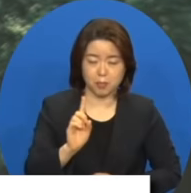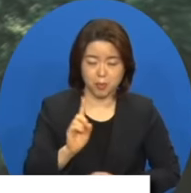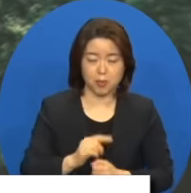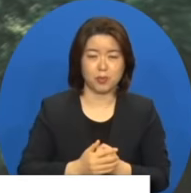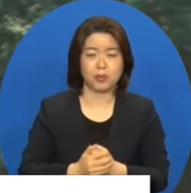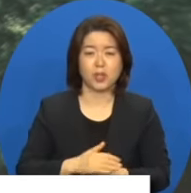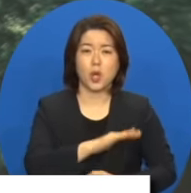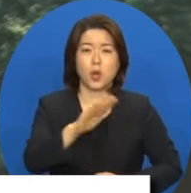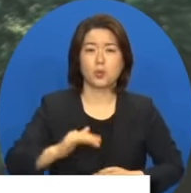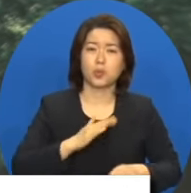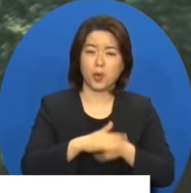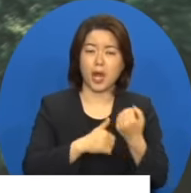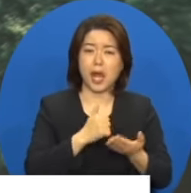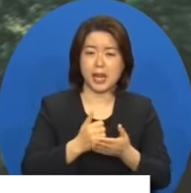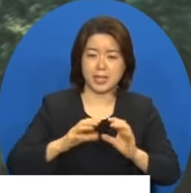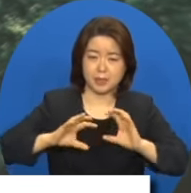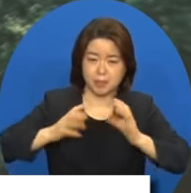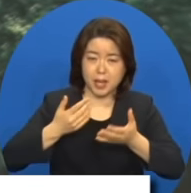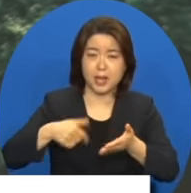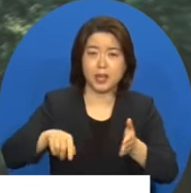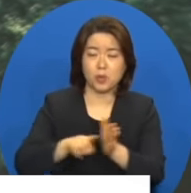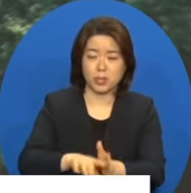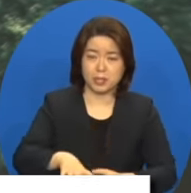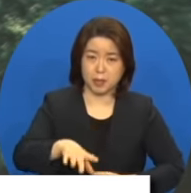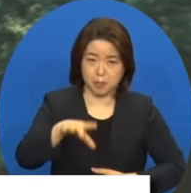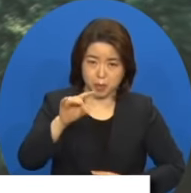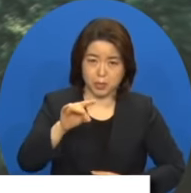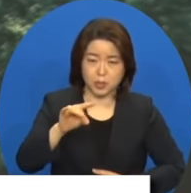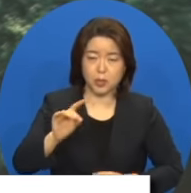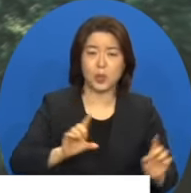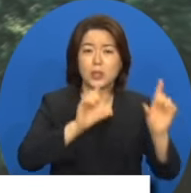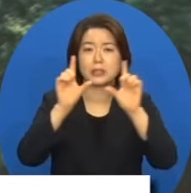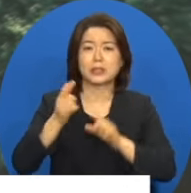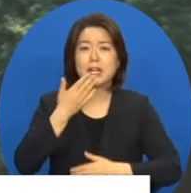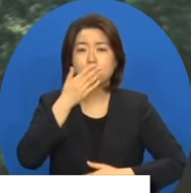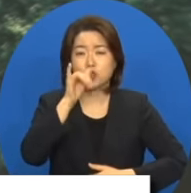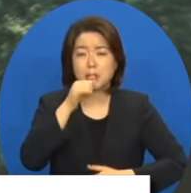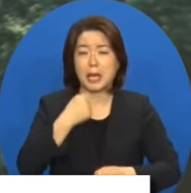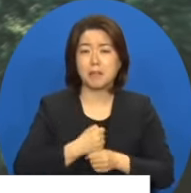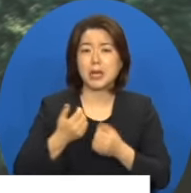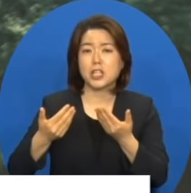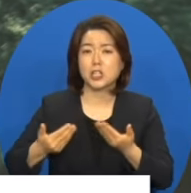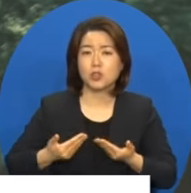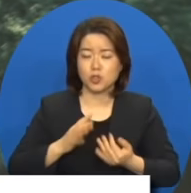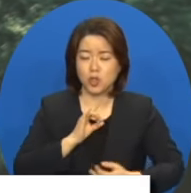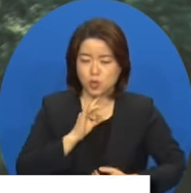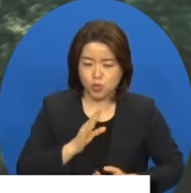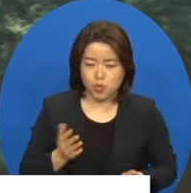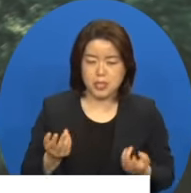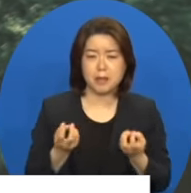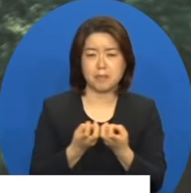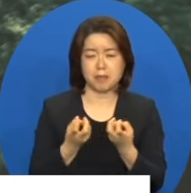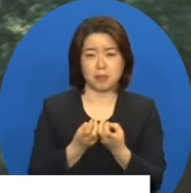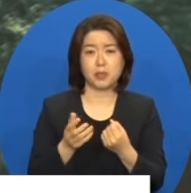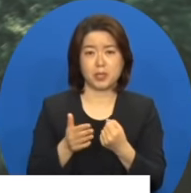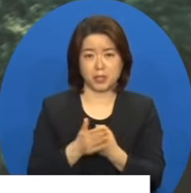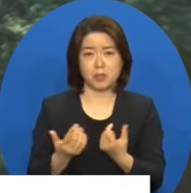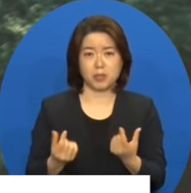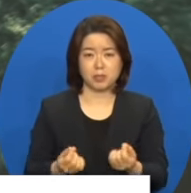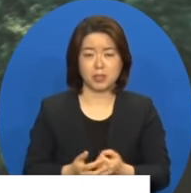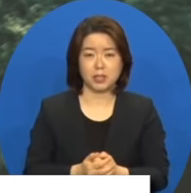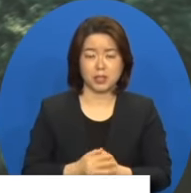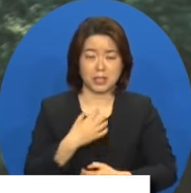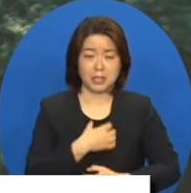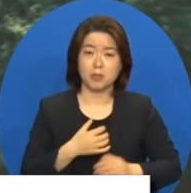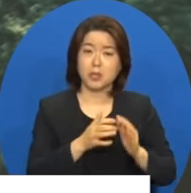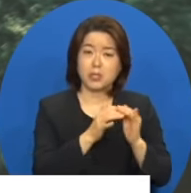우리가 하나님의 나라를 위해서 먼저 살 수 있게 하는 유일한 길이기 때문에 그렇습니다.